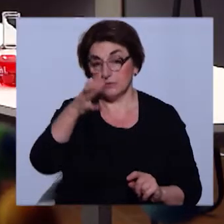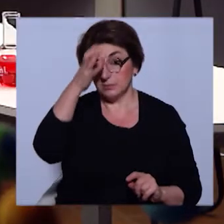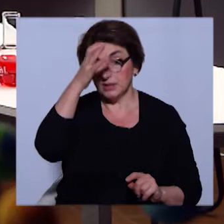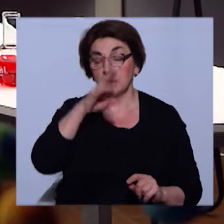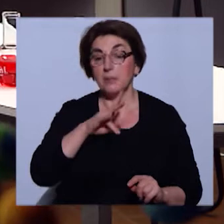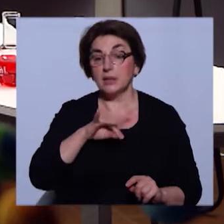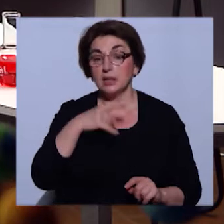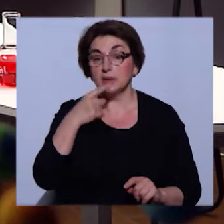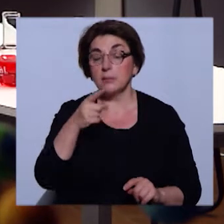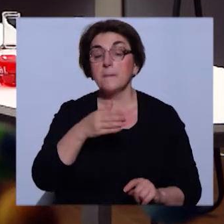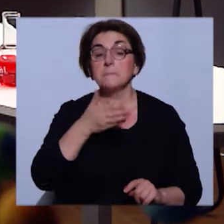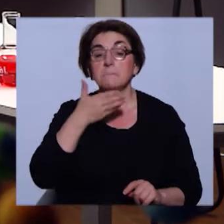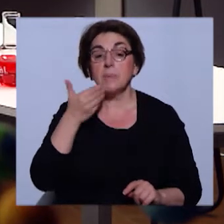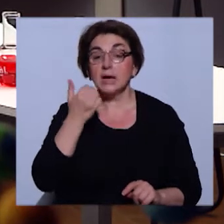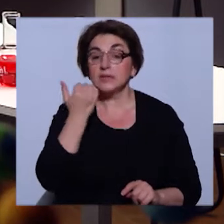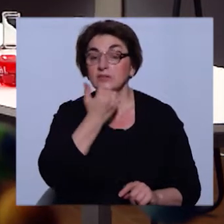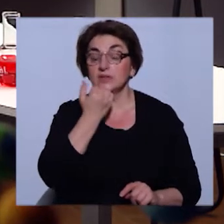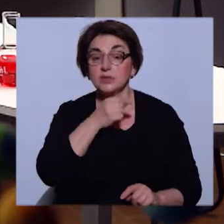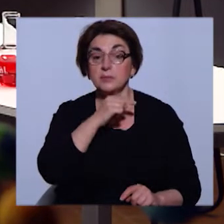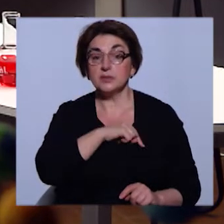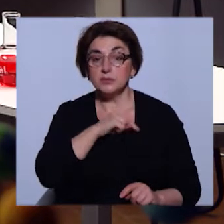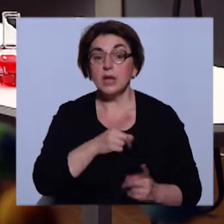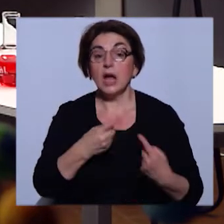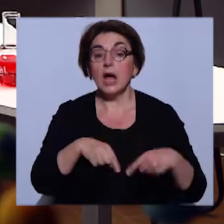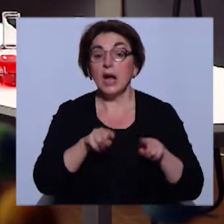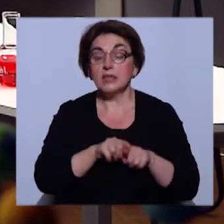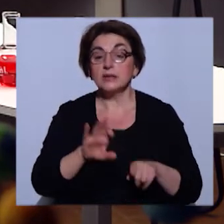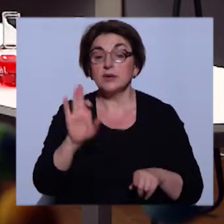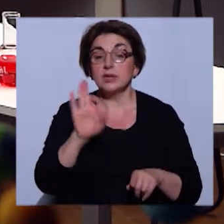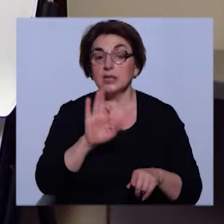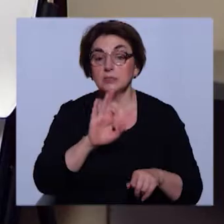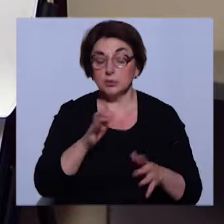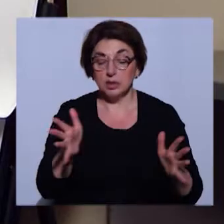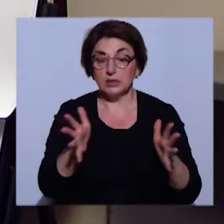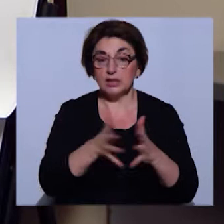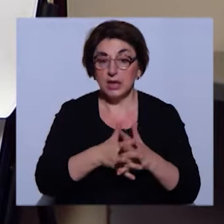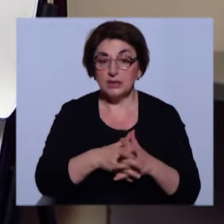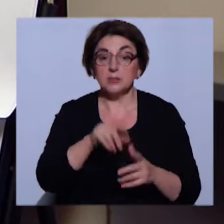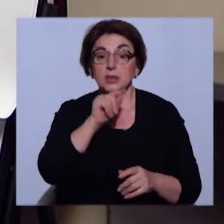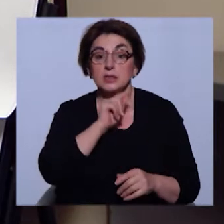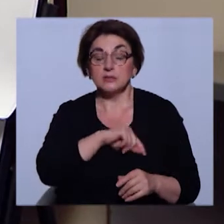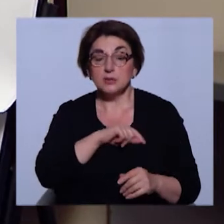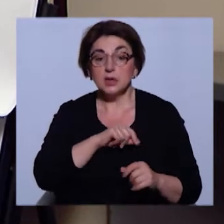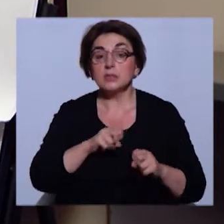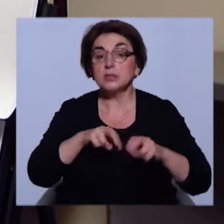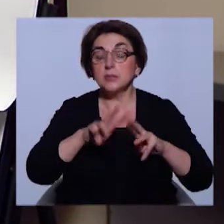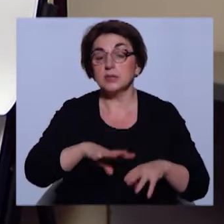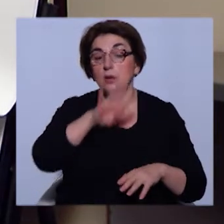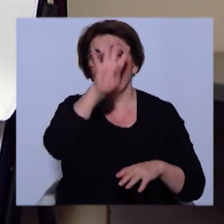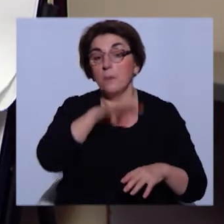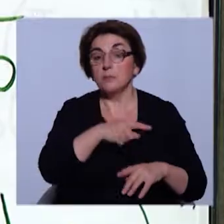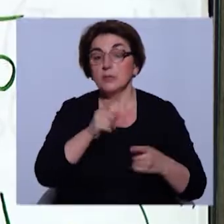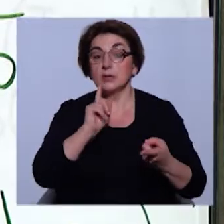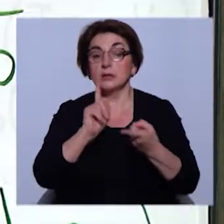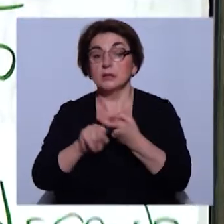თქმით, მე მარტივ ნივთიერებათა თვისებები, ასევე ქიმიურ ელემენტთა ნაერთის ფორმები და თვისებები პერიოდულ